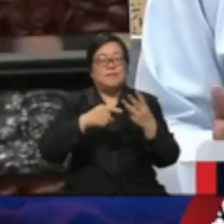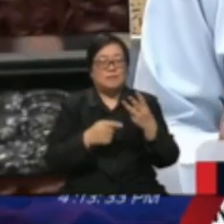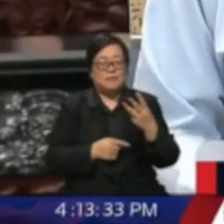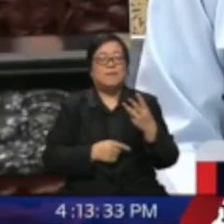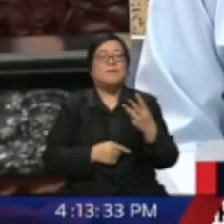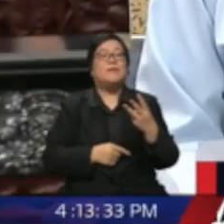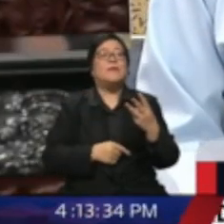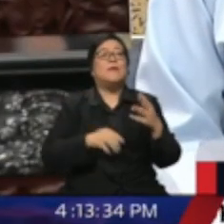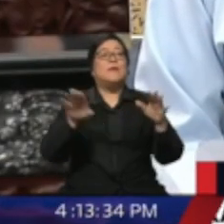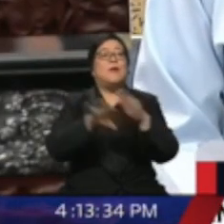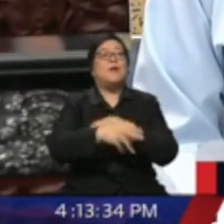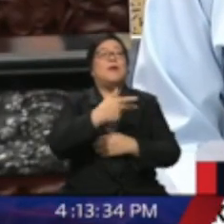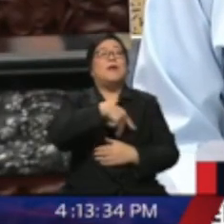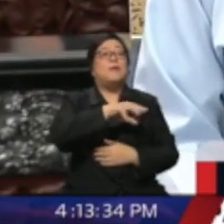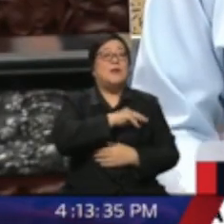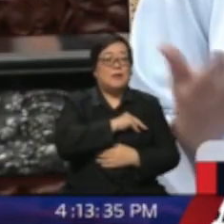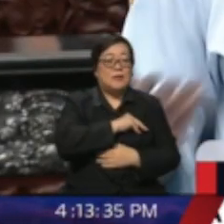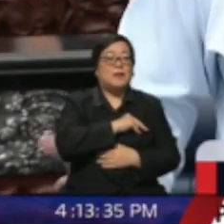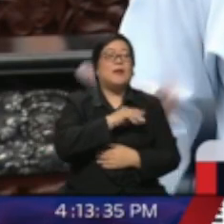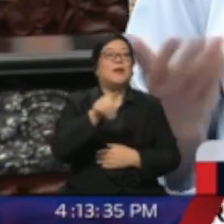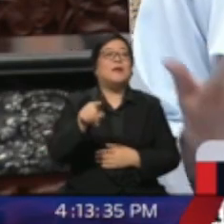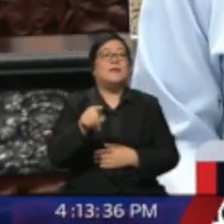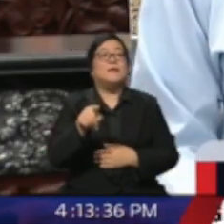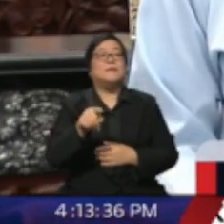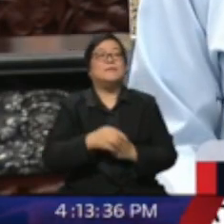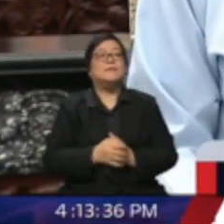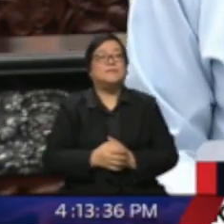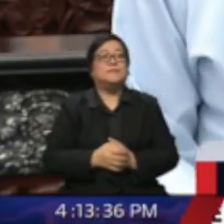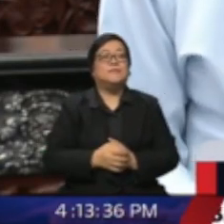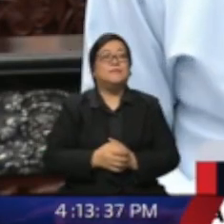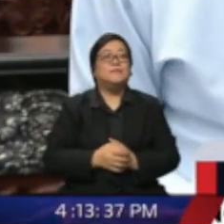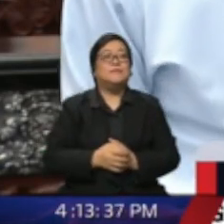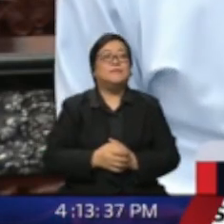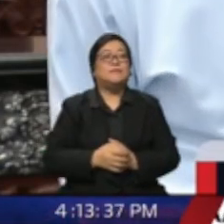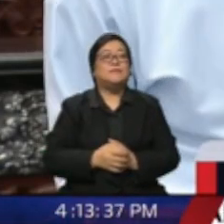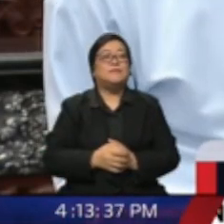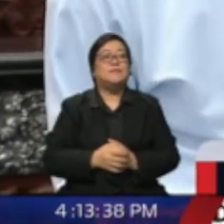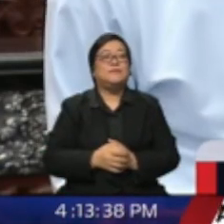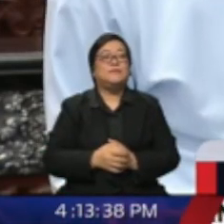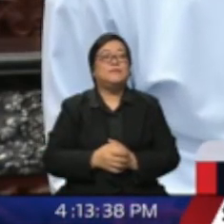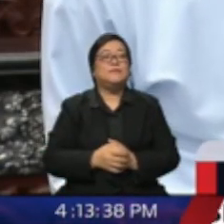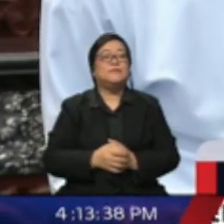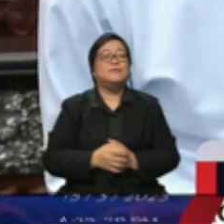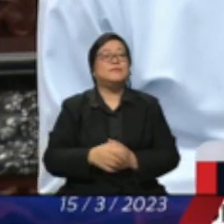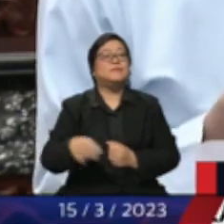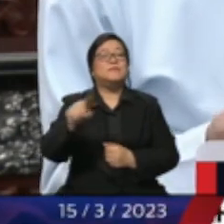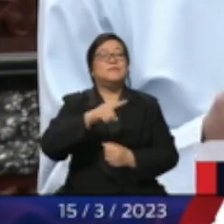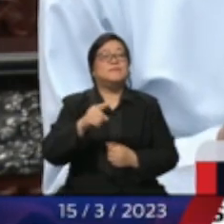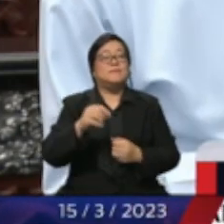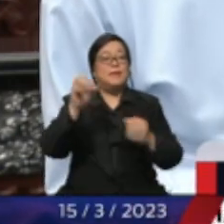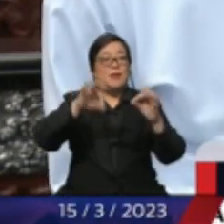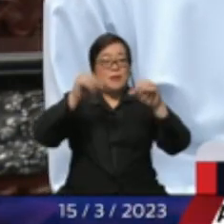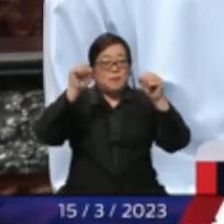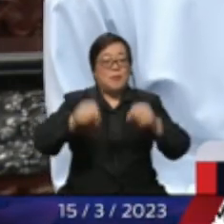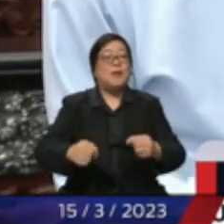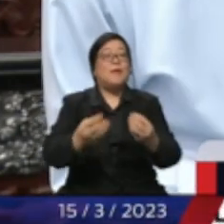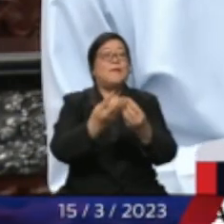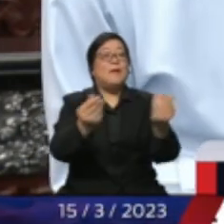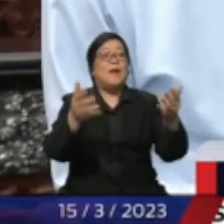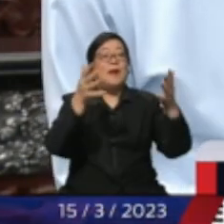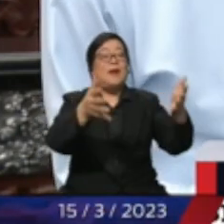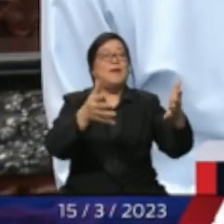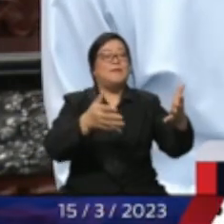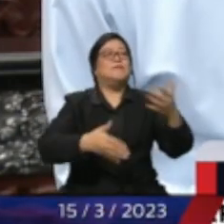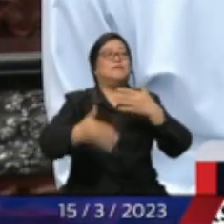pertanian makanan dan Kementerian wilayah dan desa menyuburkan tanah-tanah terbiar